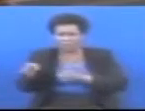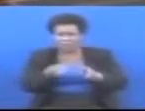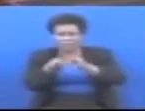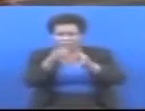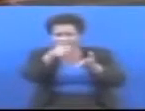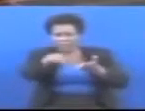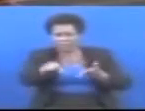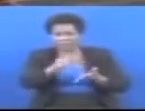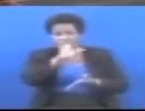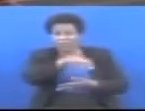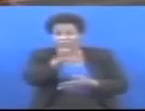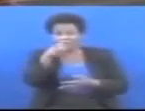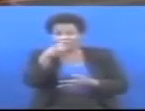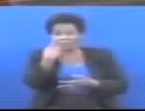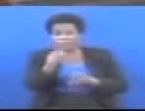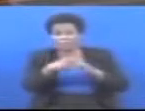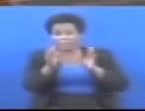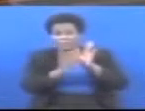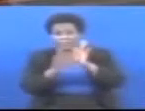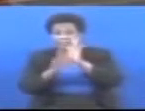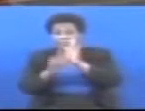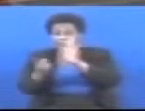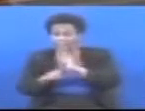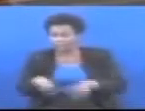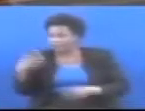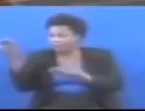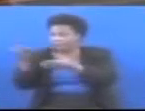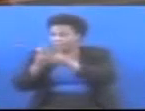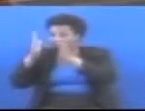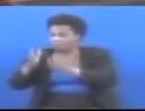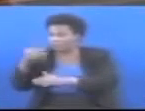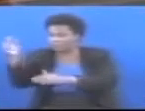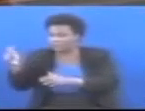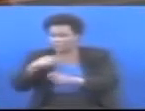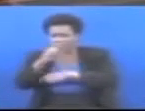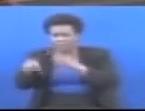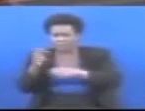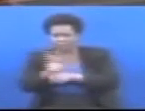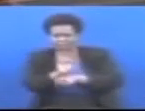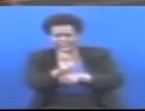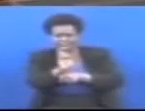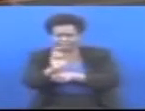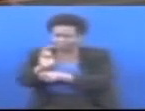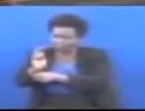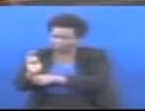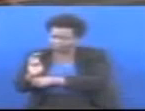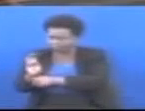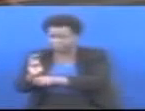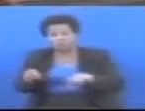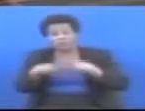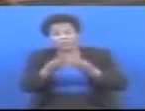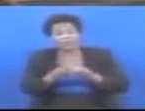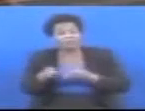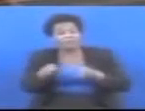mwaka 1996, Benki Kuu ya Tanzania imeendelea kusimamia usimikaji wa mifumo ya kisasa,